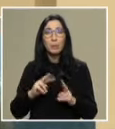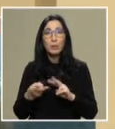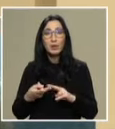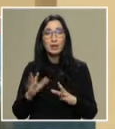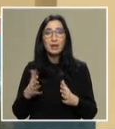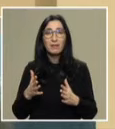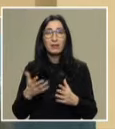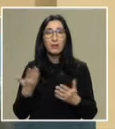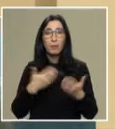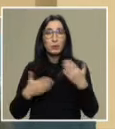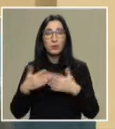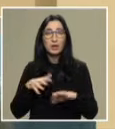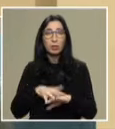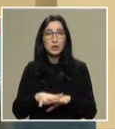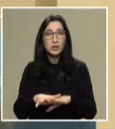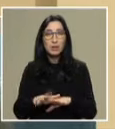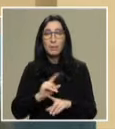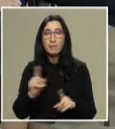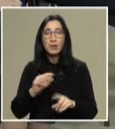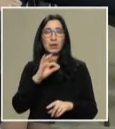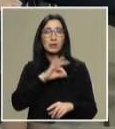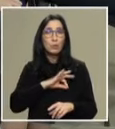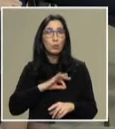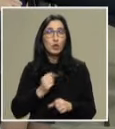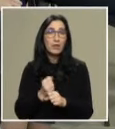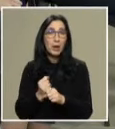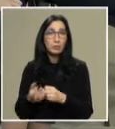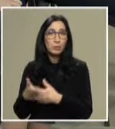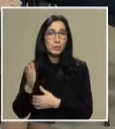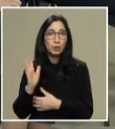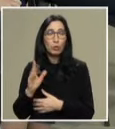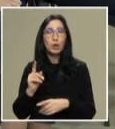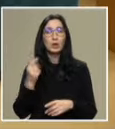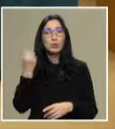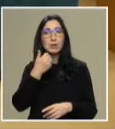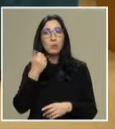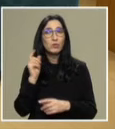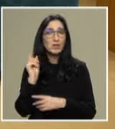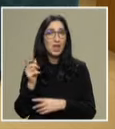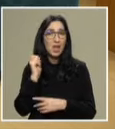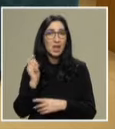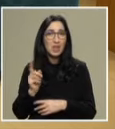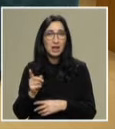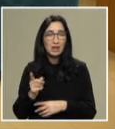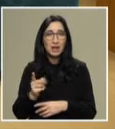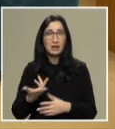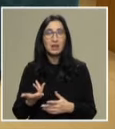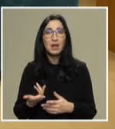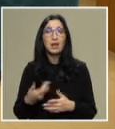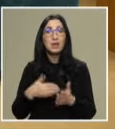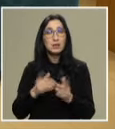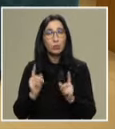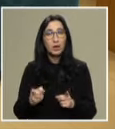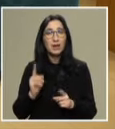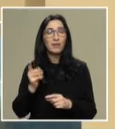система, като това да не се опоручава работата на психолога, като се използва за наказание, защото човек има някакви проявления, затова трябва